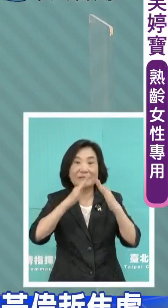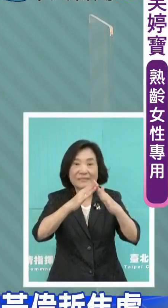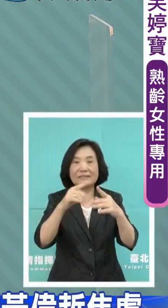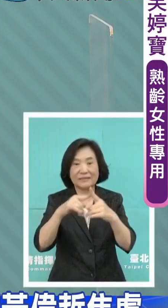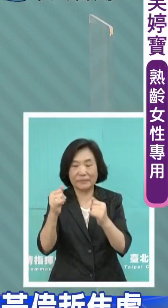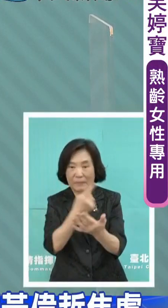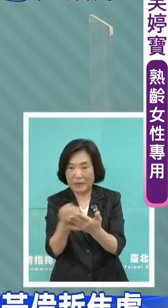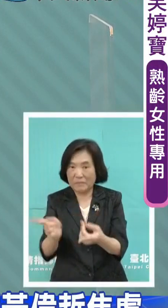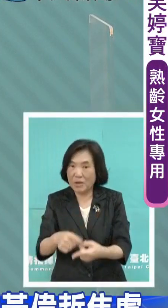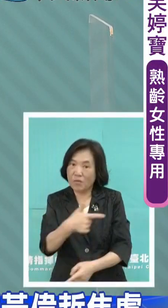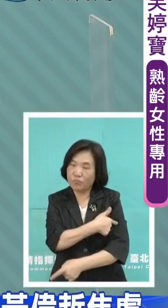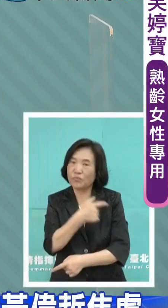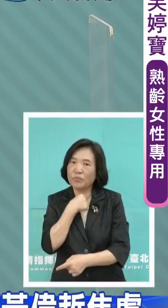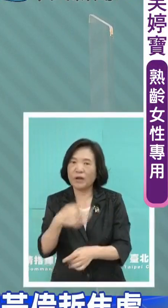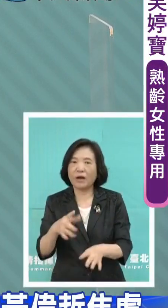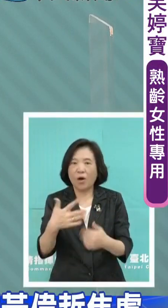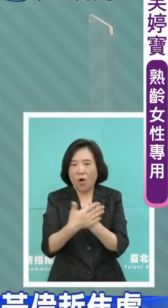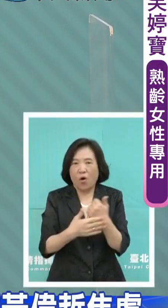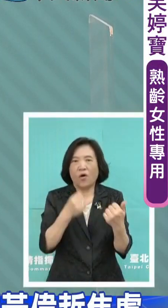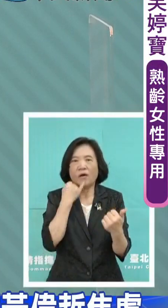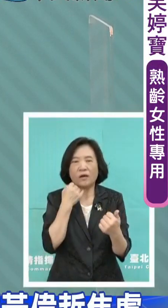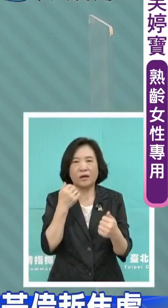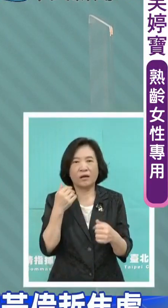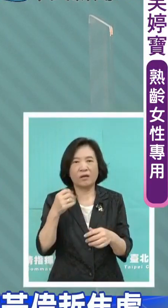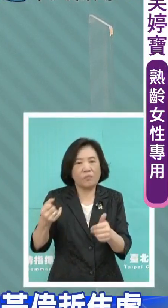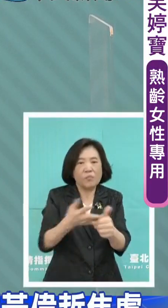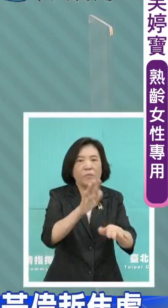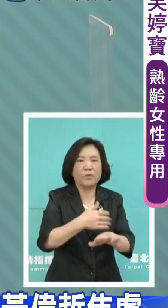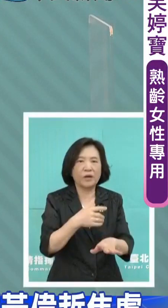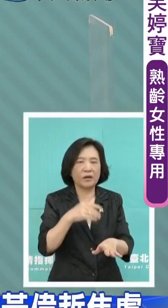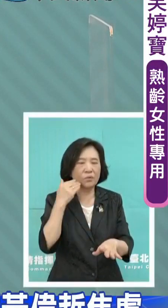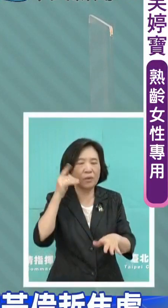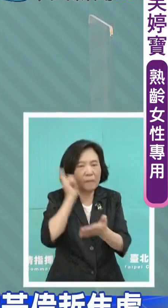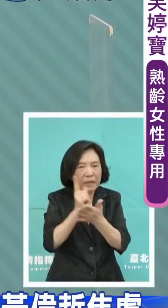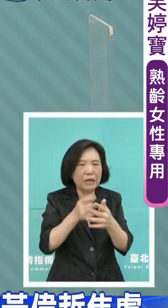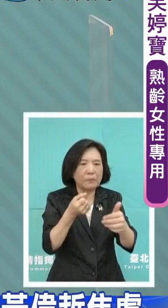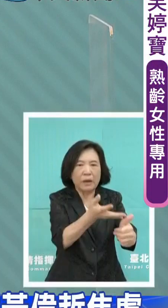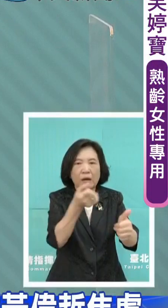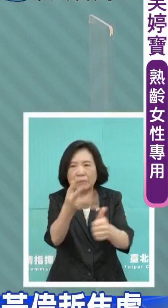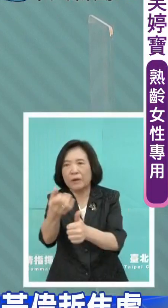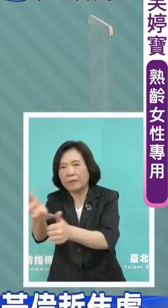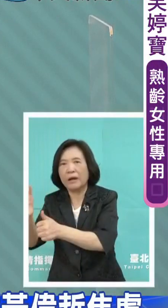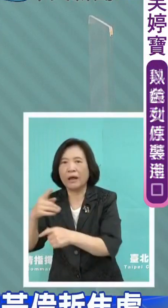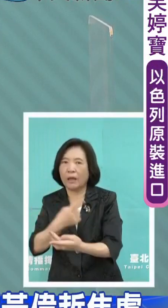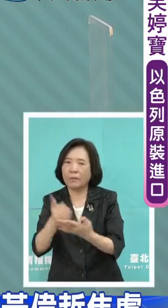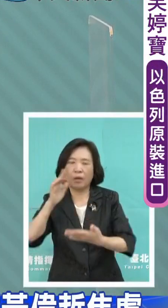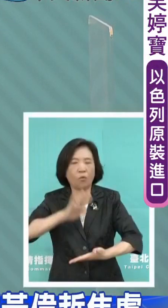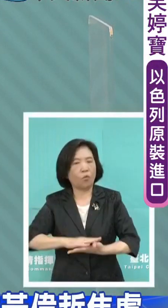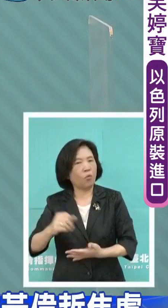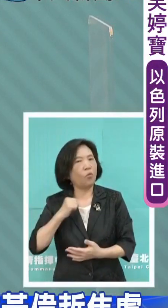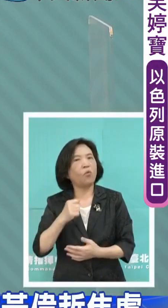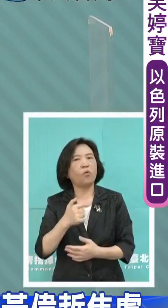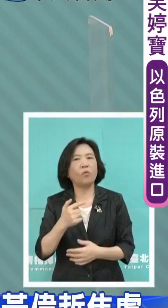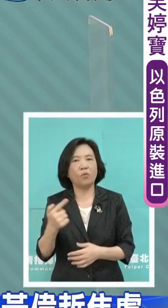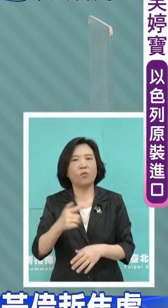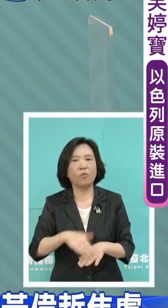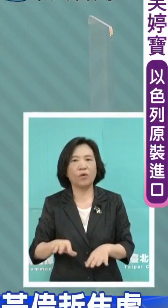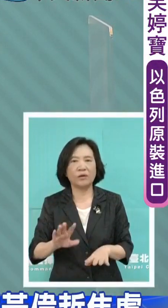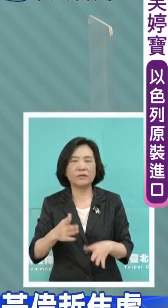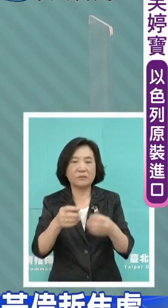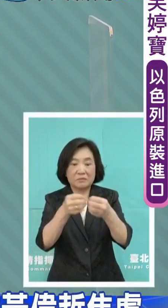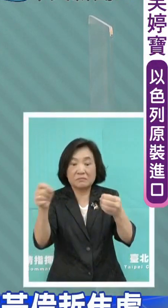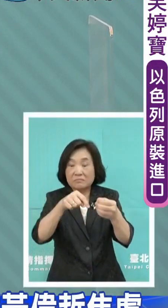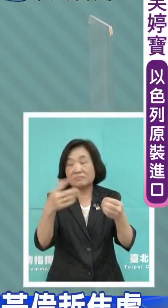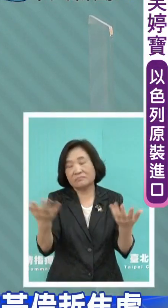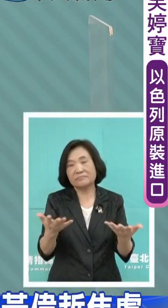苗，不会感染，不然每天这一个感染那个感染，对大家都是压力嘛。不过这个疫苗的问题，